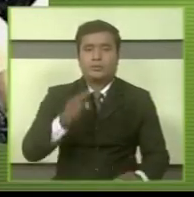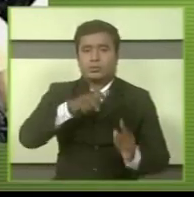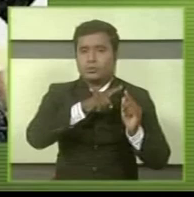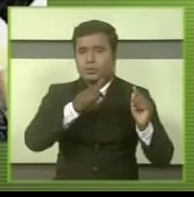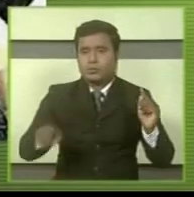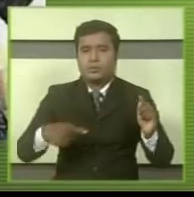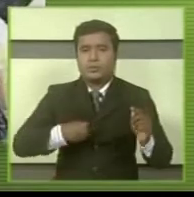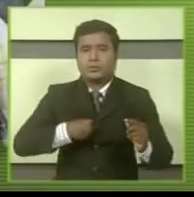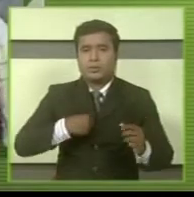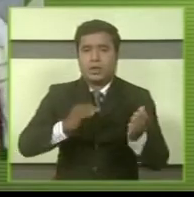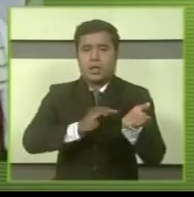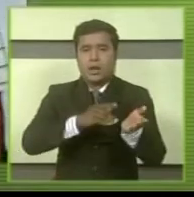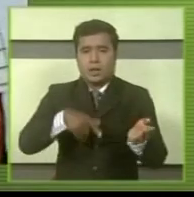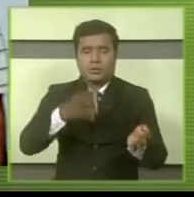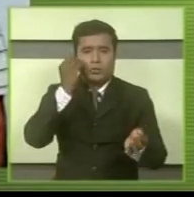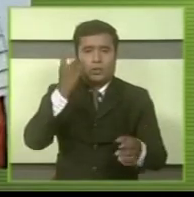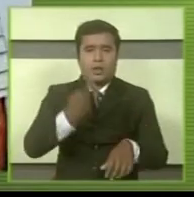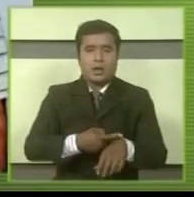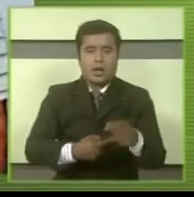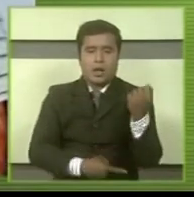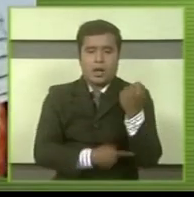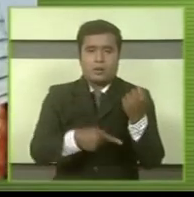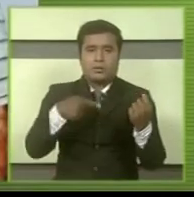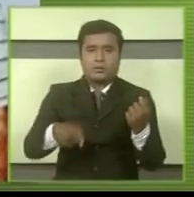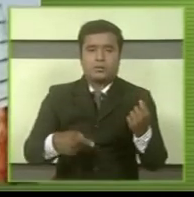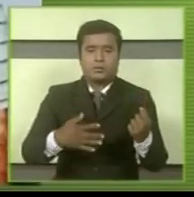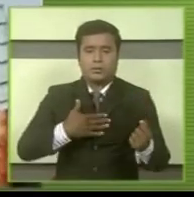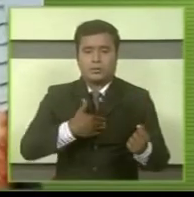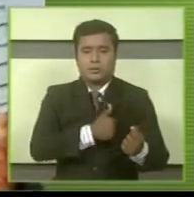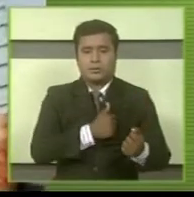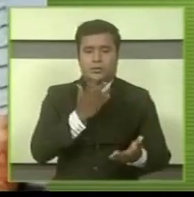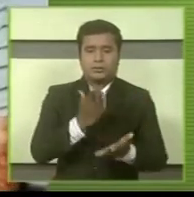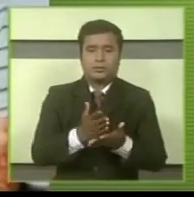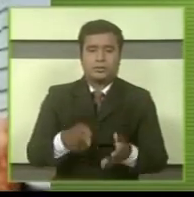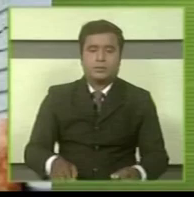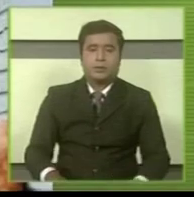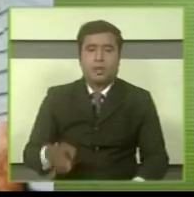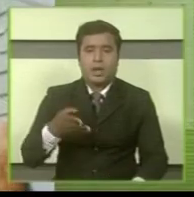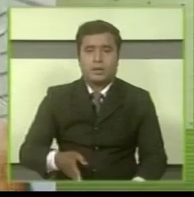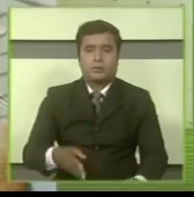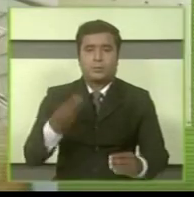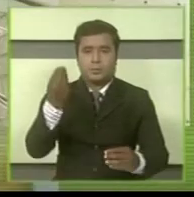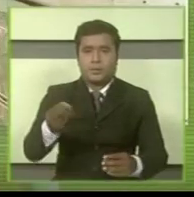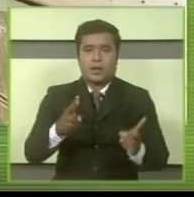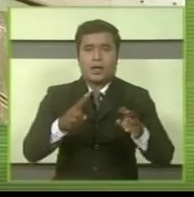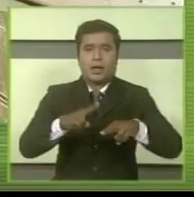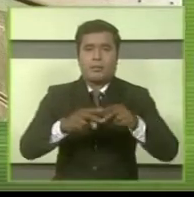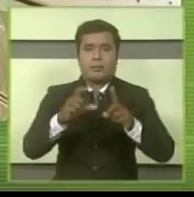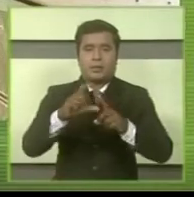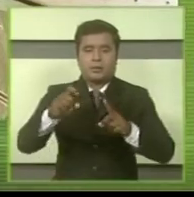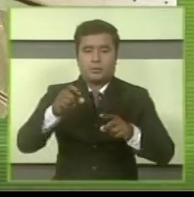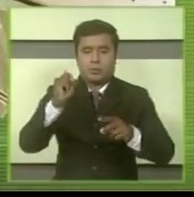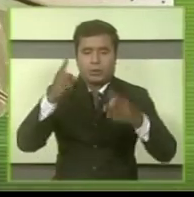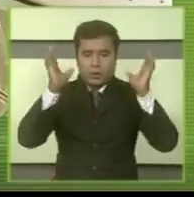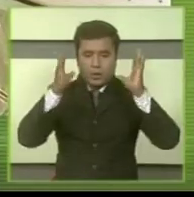দীর্ঘদিন চিকিৎসাধীন থেকে আজ সকালে রাজধানীর একটি হাসপাতালে তিনি শেষ নিঃশ্বাস ত্যাগ করেন। আজ বাদ আসর এফডিসিতে তার প্রথম নামাজে